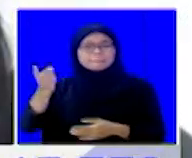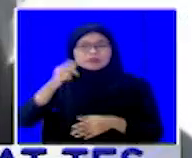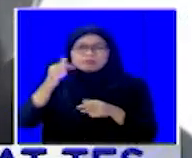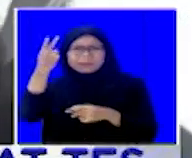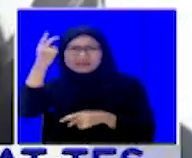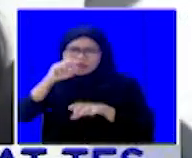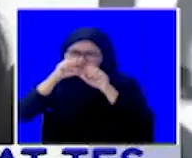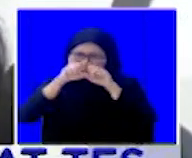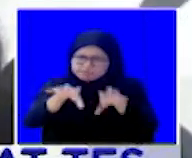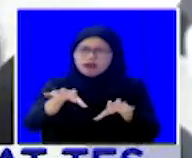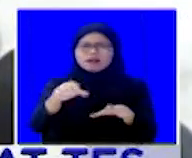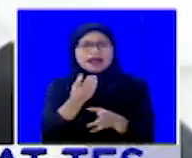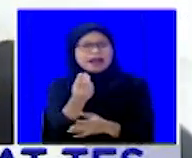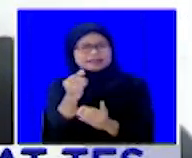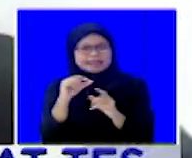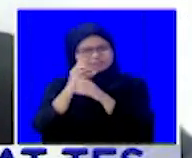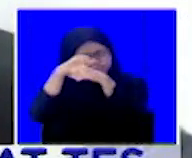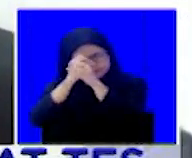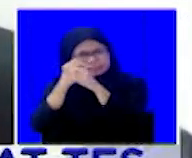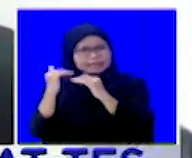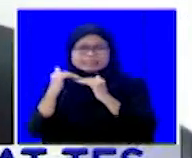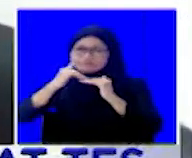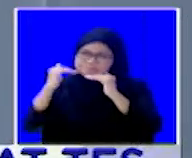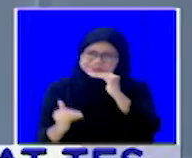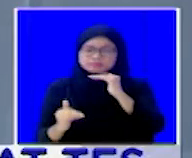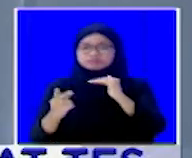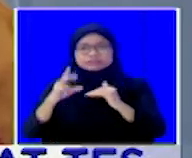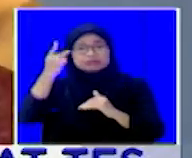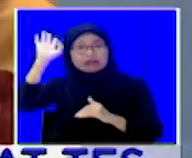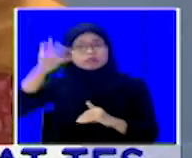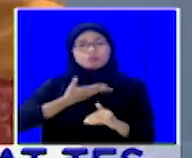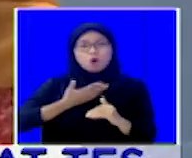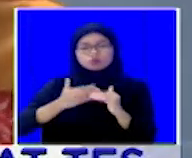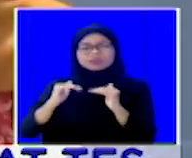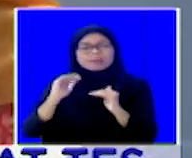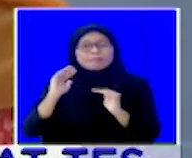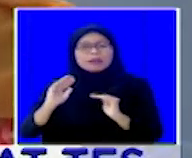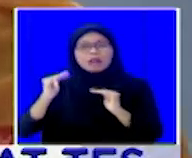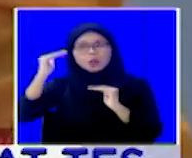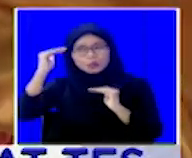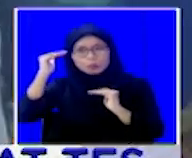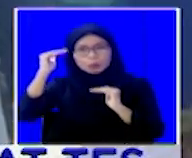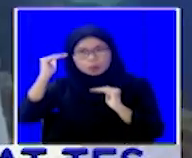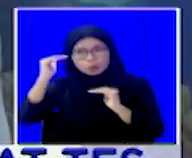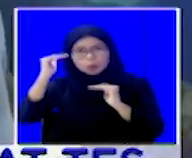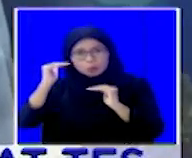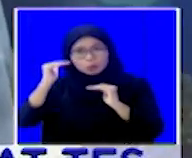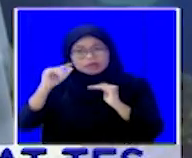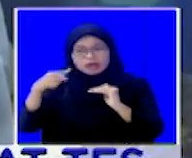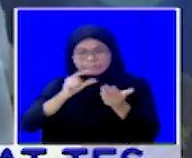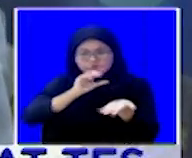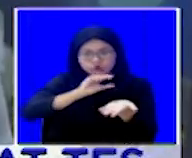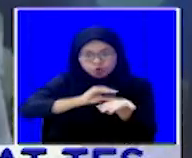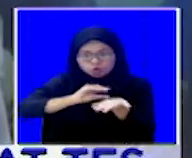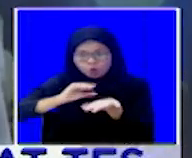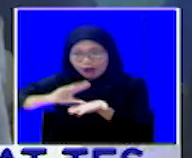pihak laboratorium atau klinik berencana menurunkan harga secara perlahan sampai stok yang ada habis. Setelah itu, pihak laboratorium